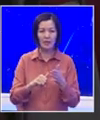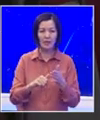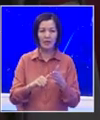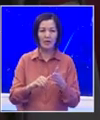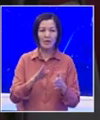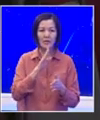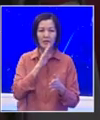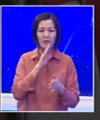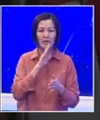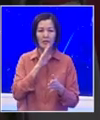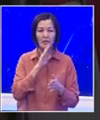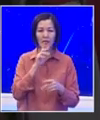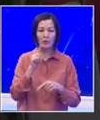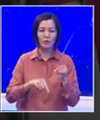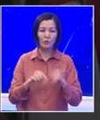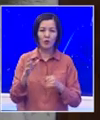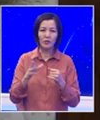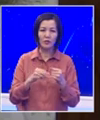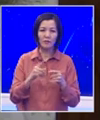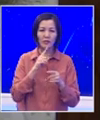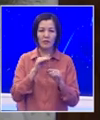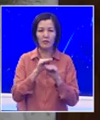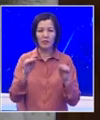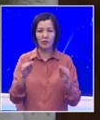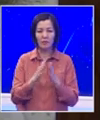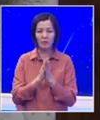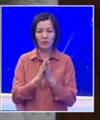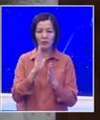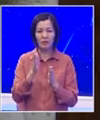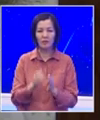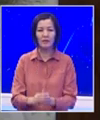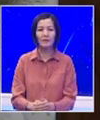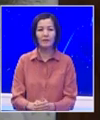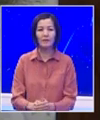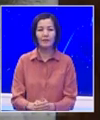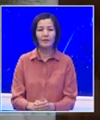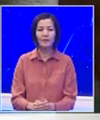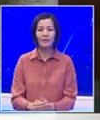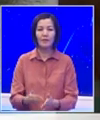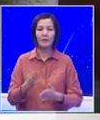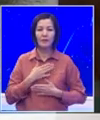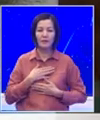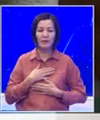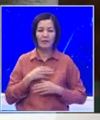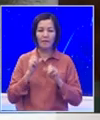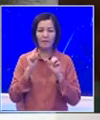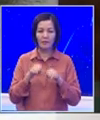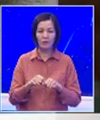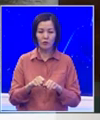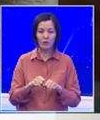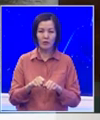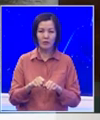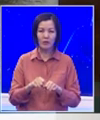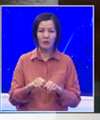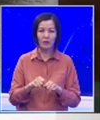елімізде енді тек тыныштық болса дейді. Конечно, мы благодарны нашей администрации за то, что бізге осындай мүмкіндік туғызып отырған